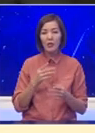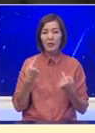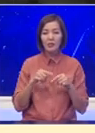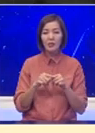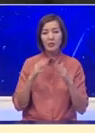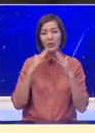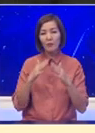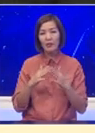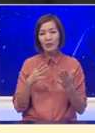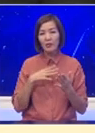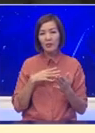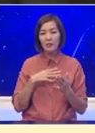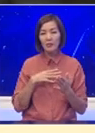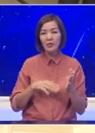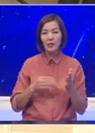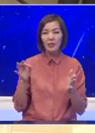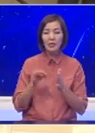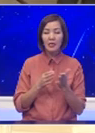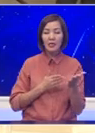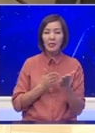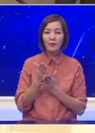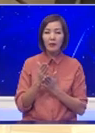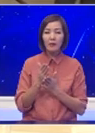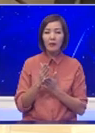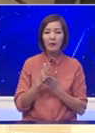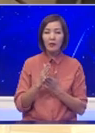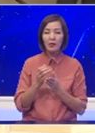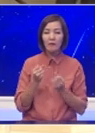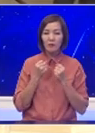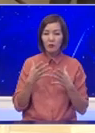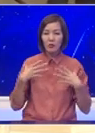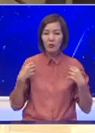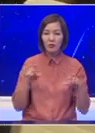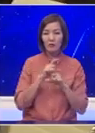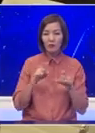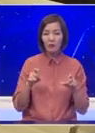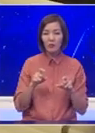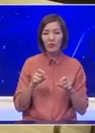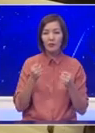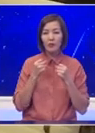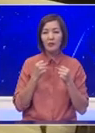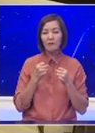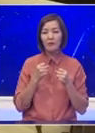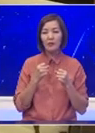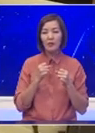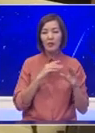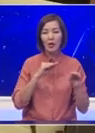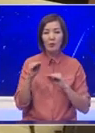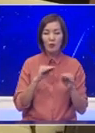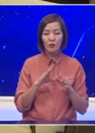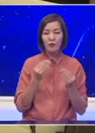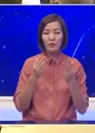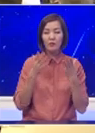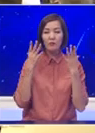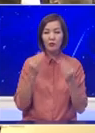материально-техническая база, а также ведется целенаправленная работа по созданию физкультурно-оздоровительных комплексов и спортивных сооружений. На сегодняшний